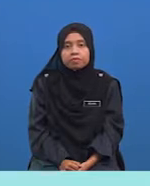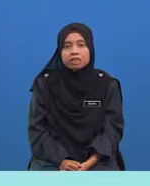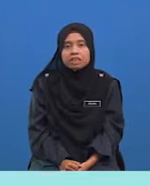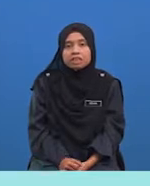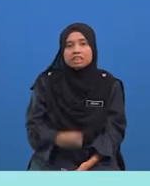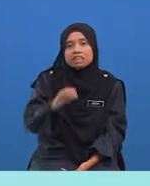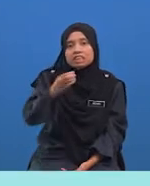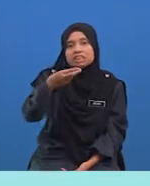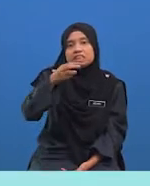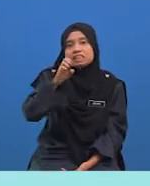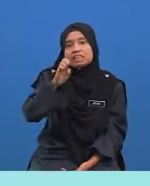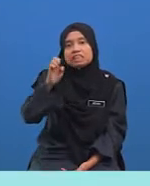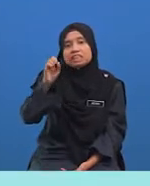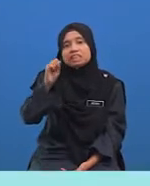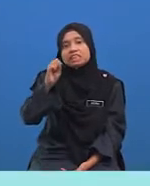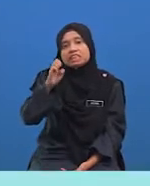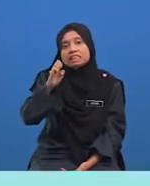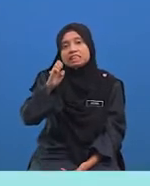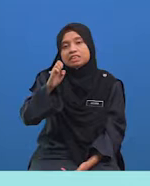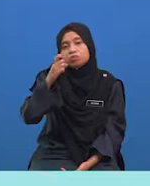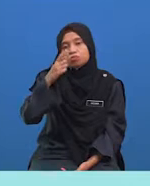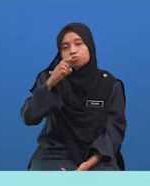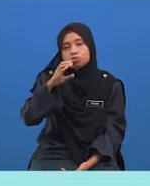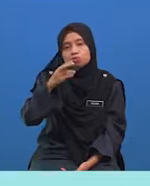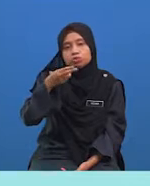Cheese untuk iklim jenis China.